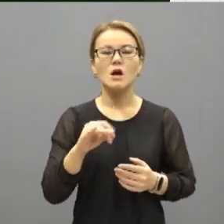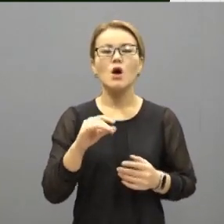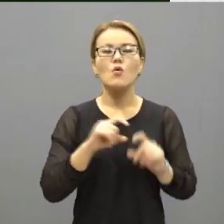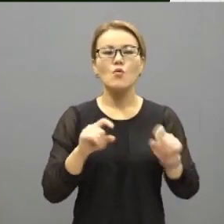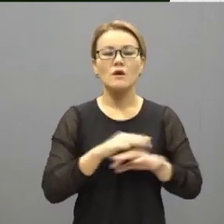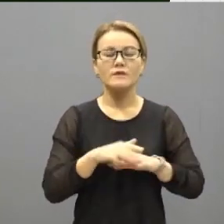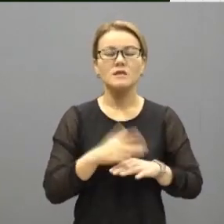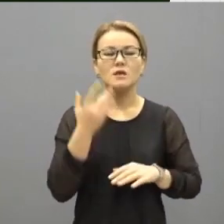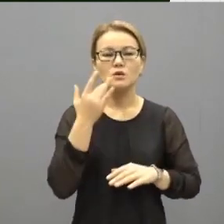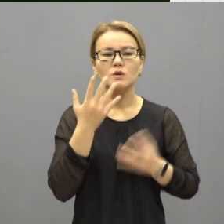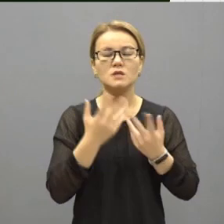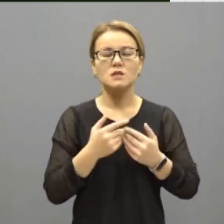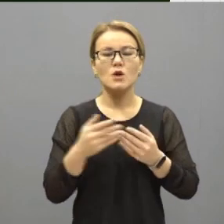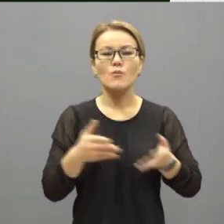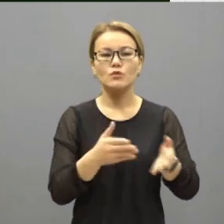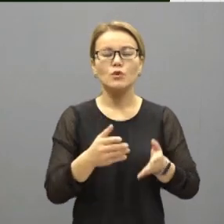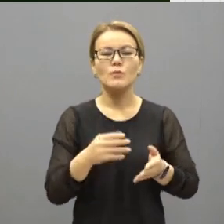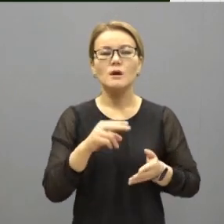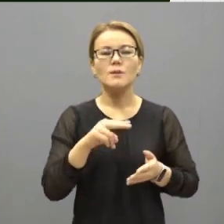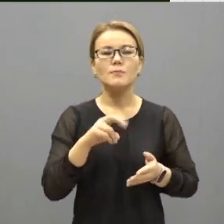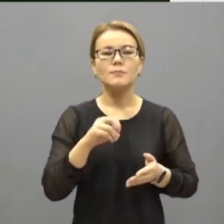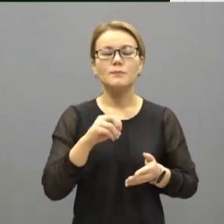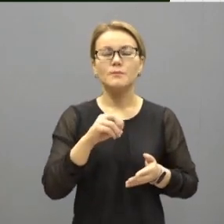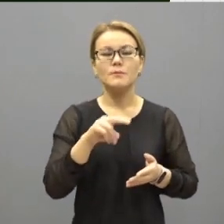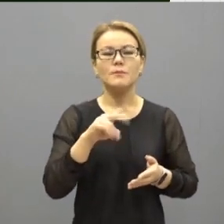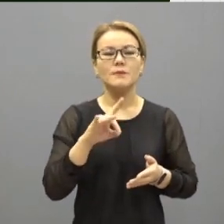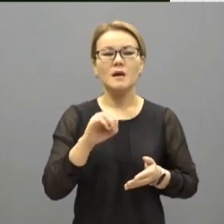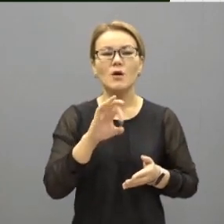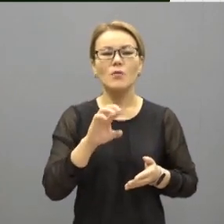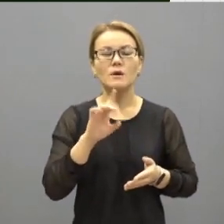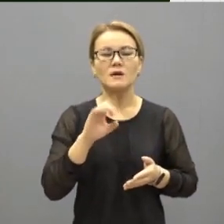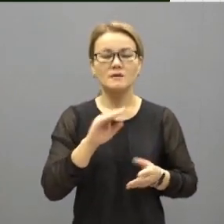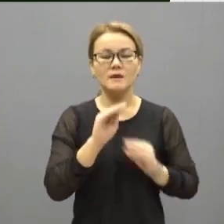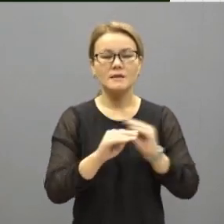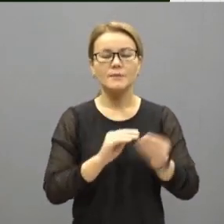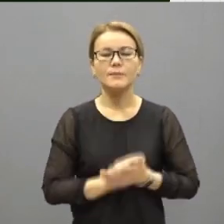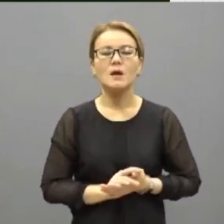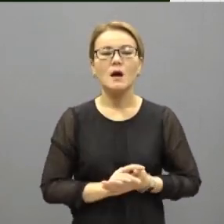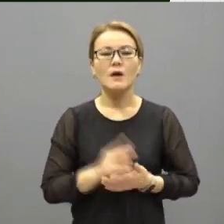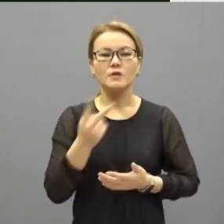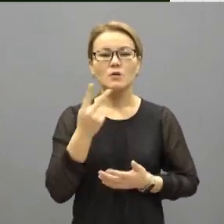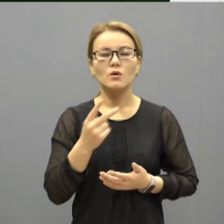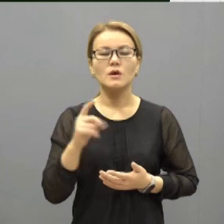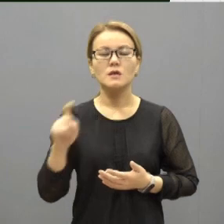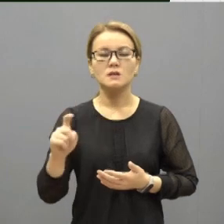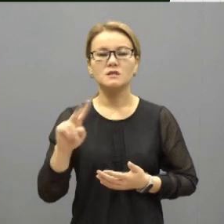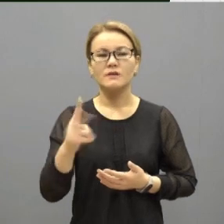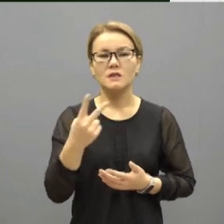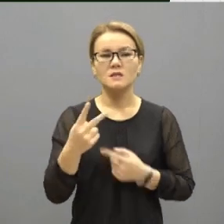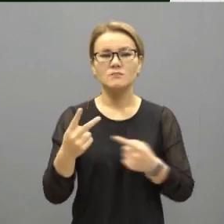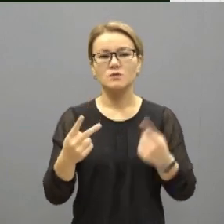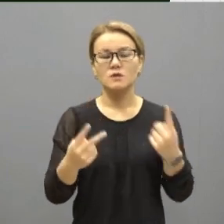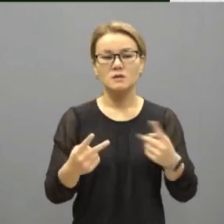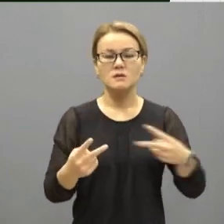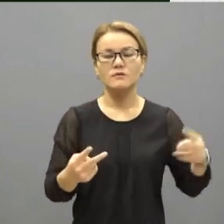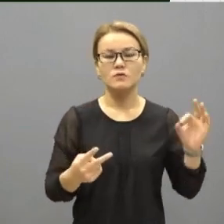его путем преобразований. Второе уравнение у нас неполное квадратное. Мы также